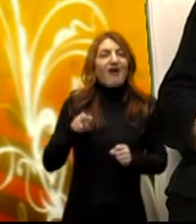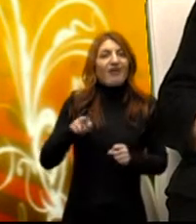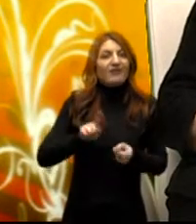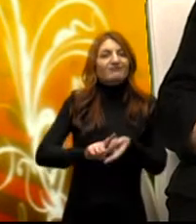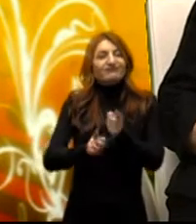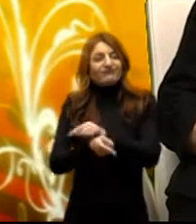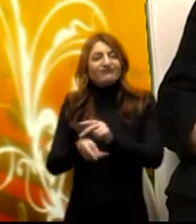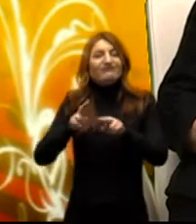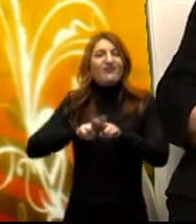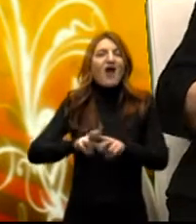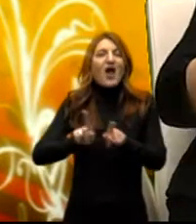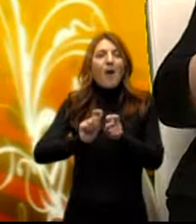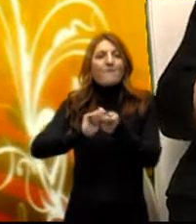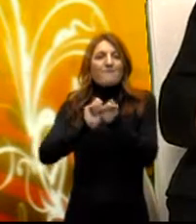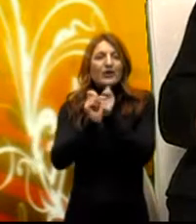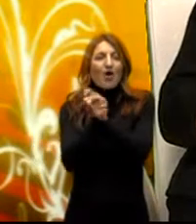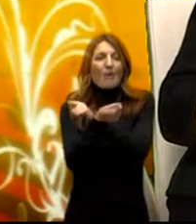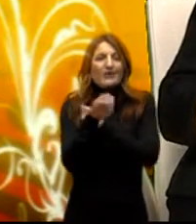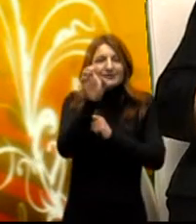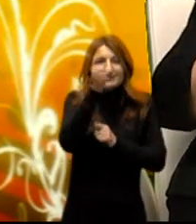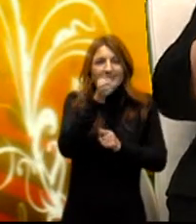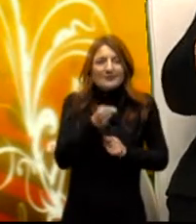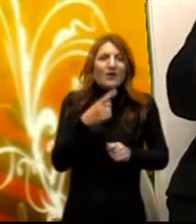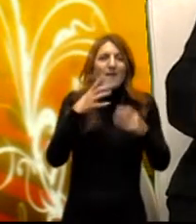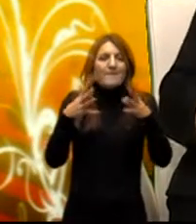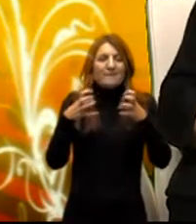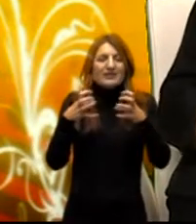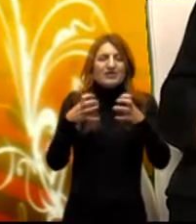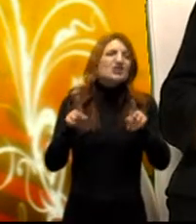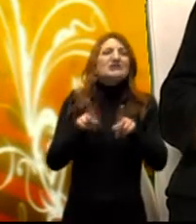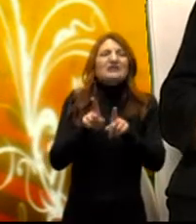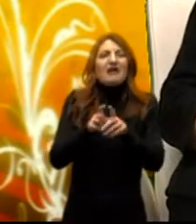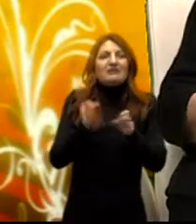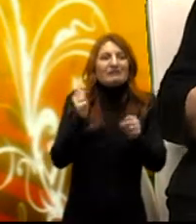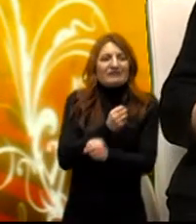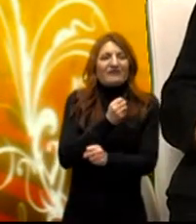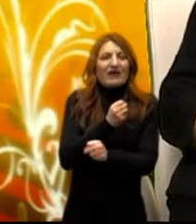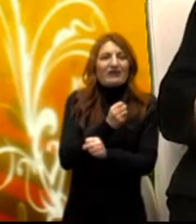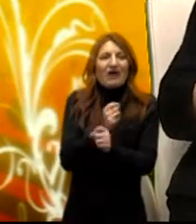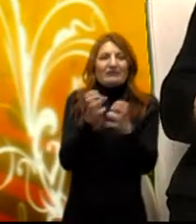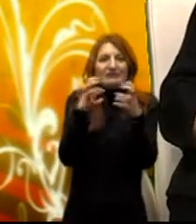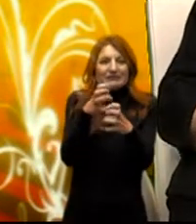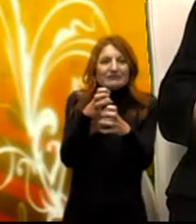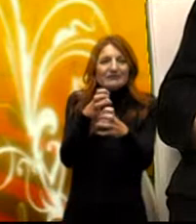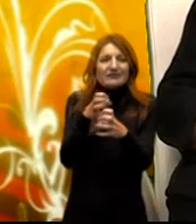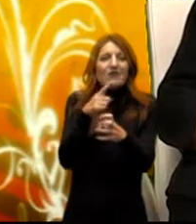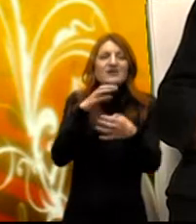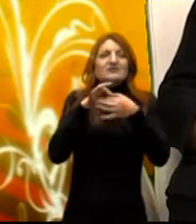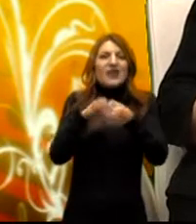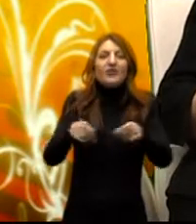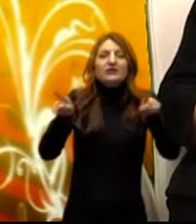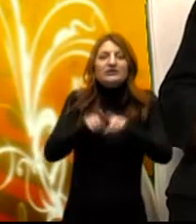događaju degenerativne promjene, odnosno napetost mišića koje generira i degenerativne promjene, jer stalno imamo jedan te